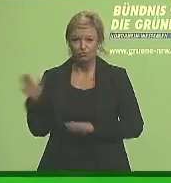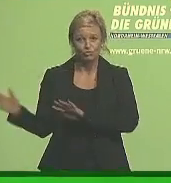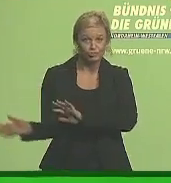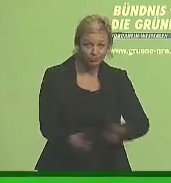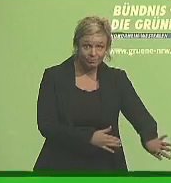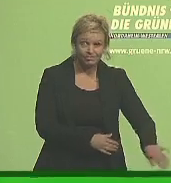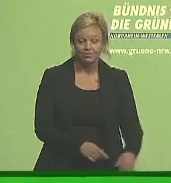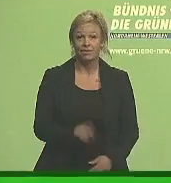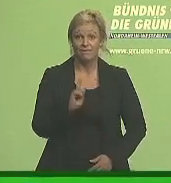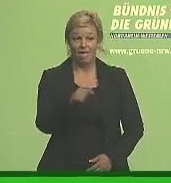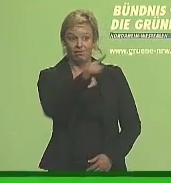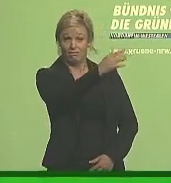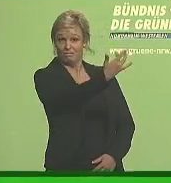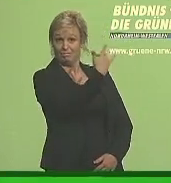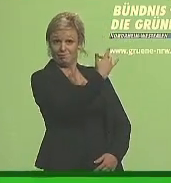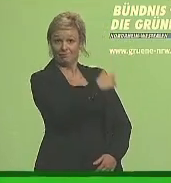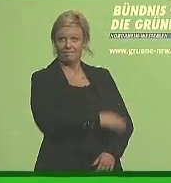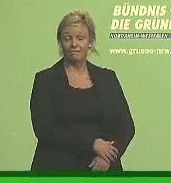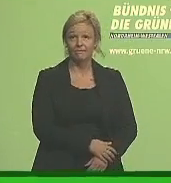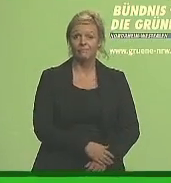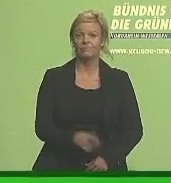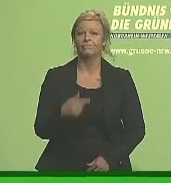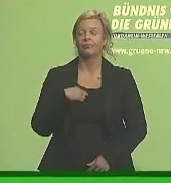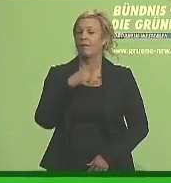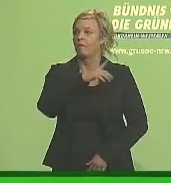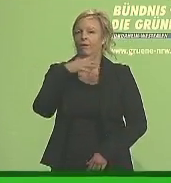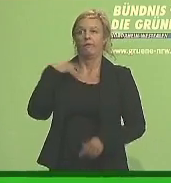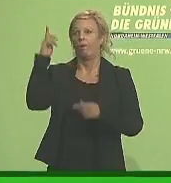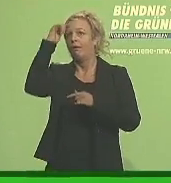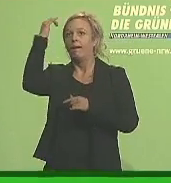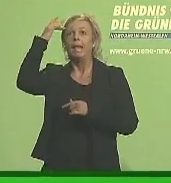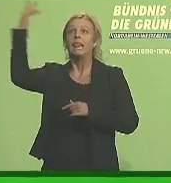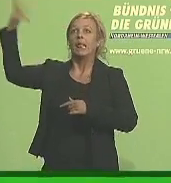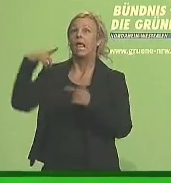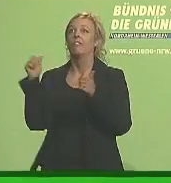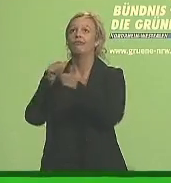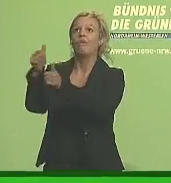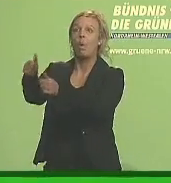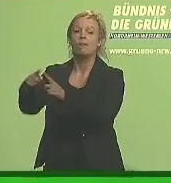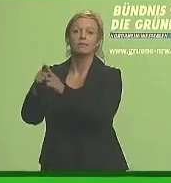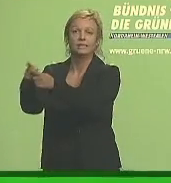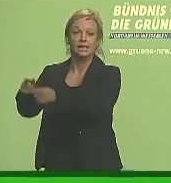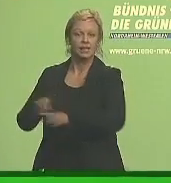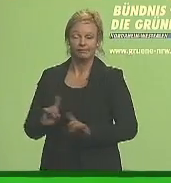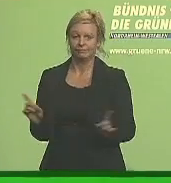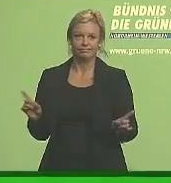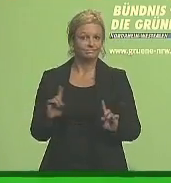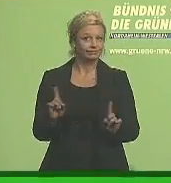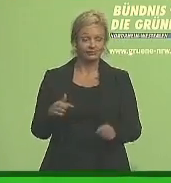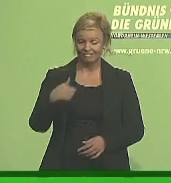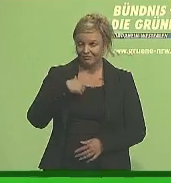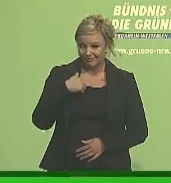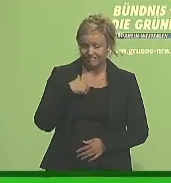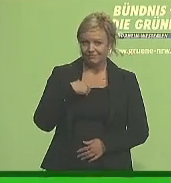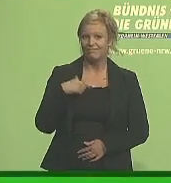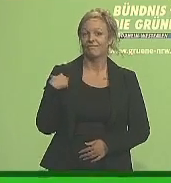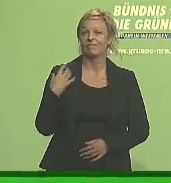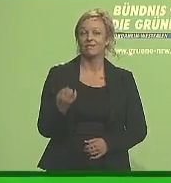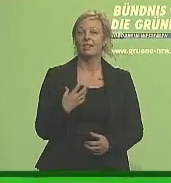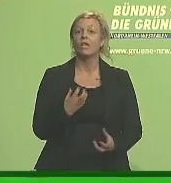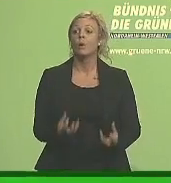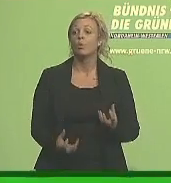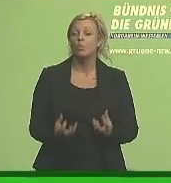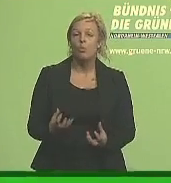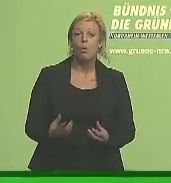schwarz-gelben Gremlins vor, wir wären von Ideologie getrieben. Dabei sind es diejenigen, die das hohe Lied der Kohle singen, die Sicherheit